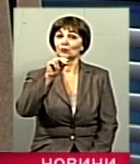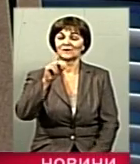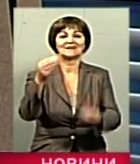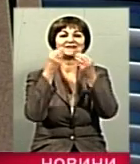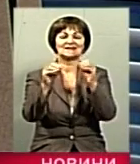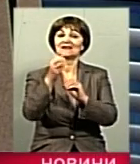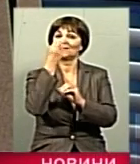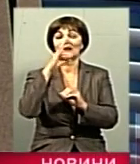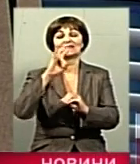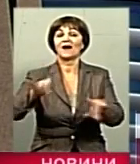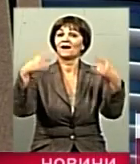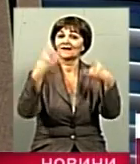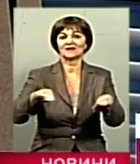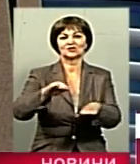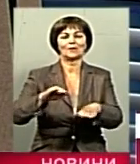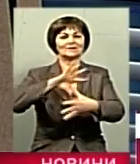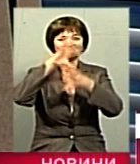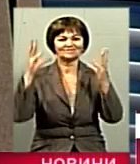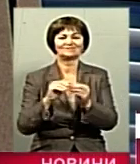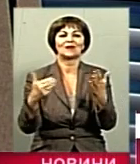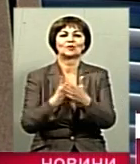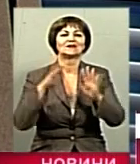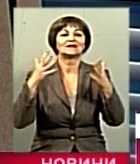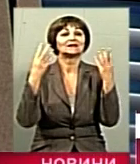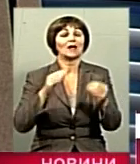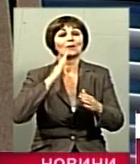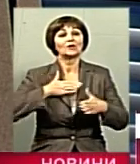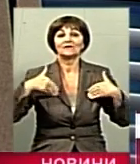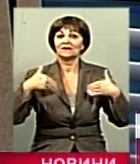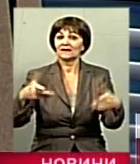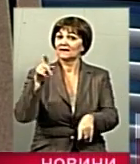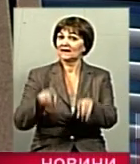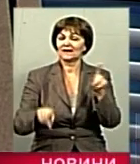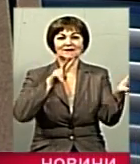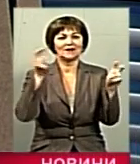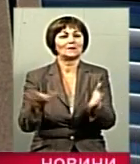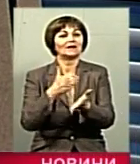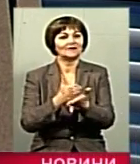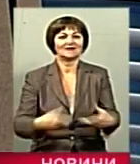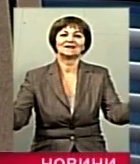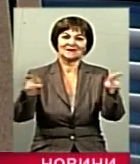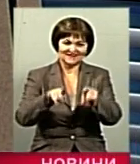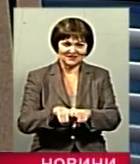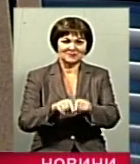Понеділок, 10 квітня, і на каналі «Житомир» оглядаємо події дня. Мої вітання. Деякі теми випуску є такими.